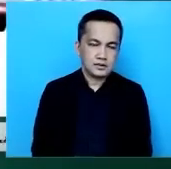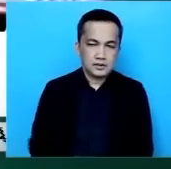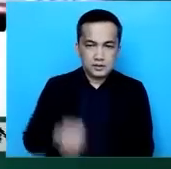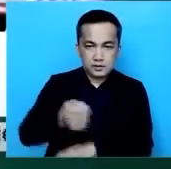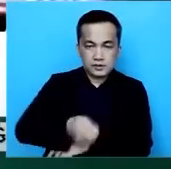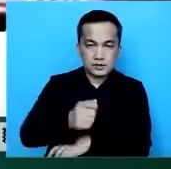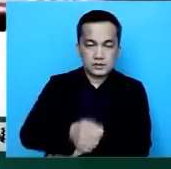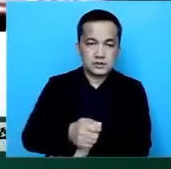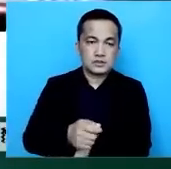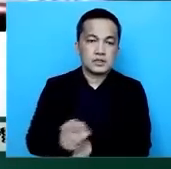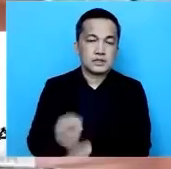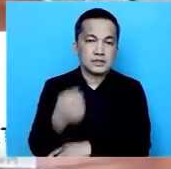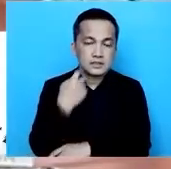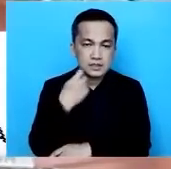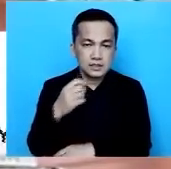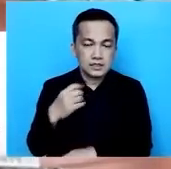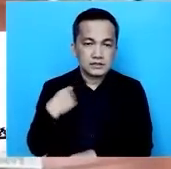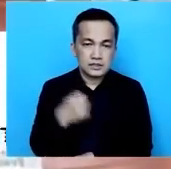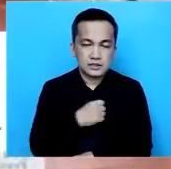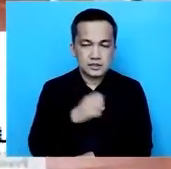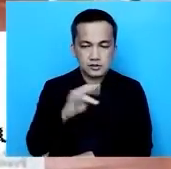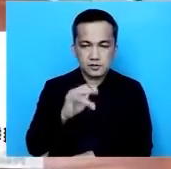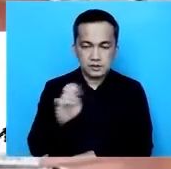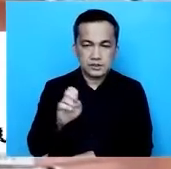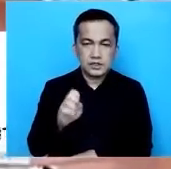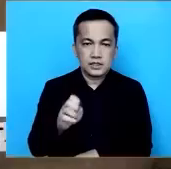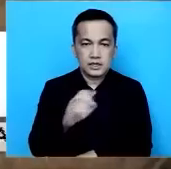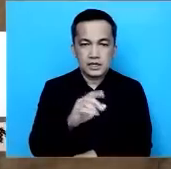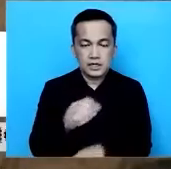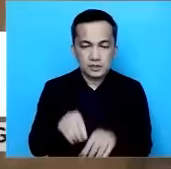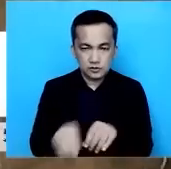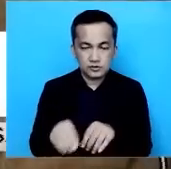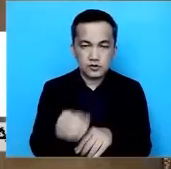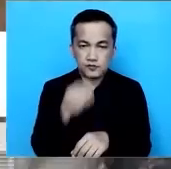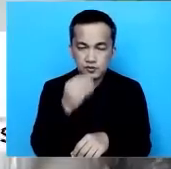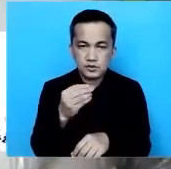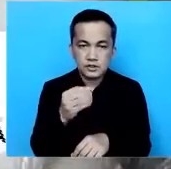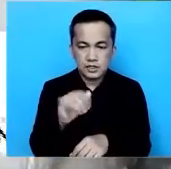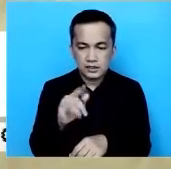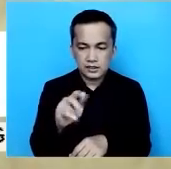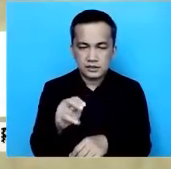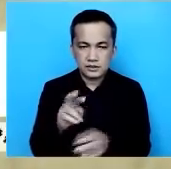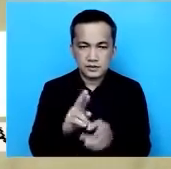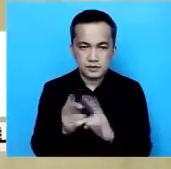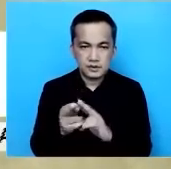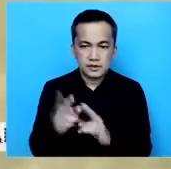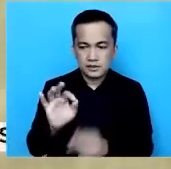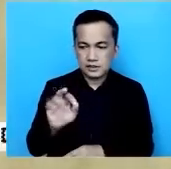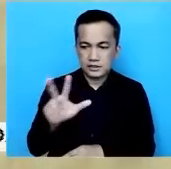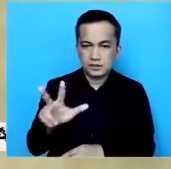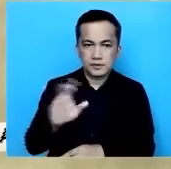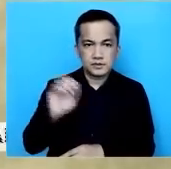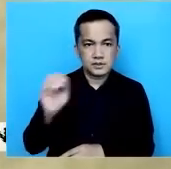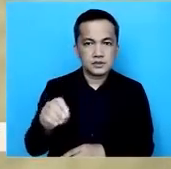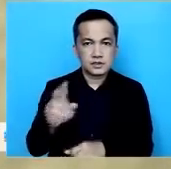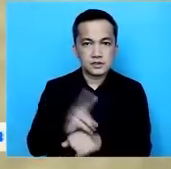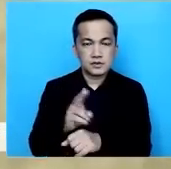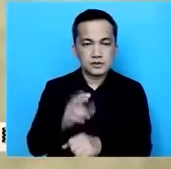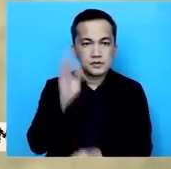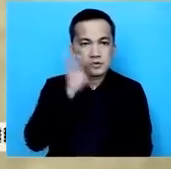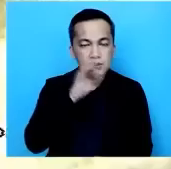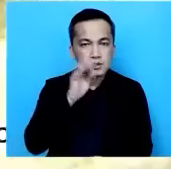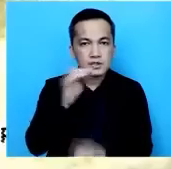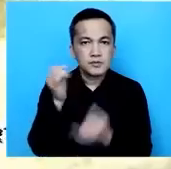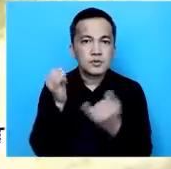Senate Committee on Agriculture, Food and Agrarian Reform, lumabas na 93% ng asin na ginagamit ng mga Pinoy,